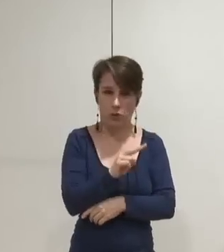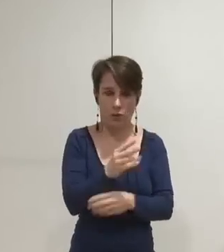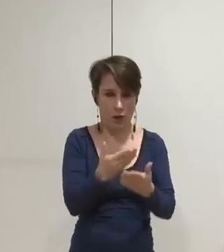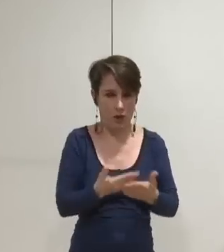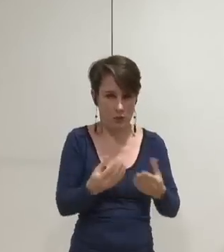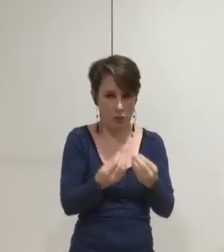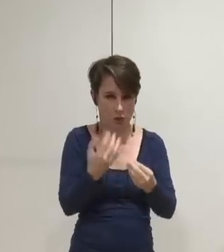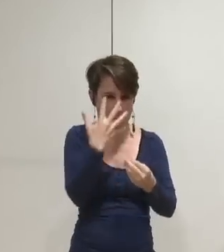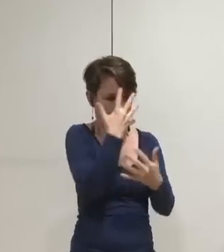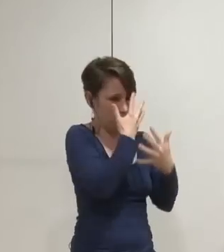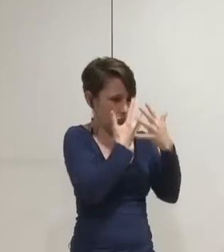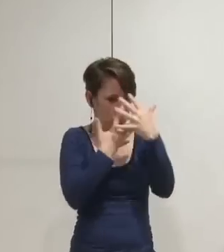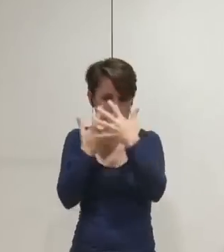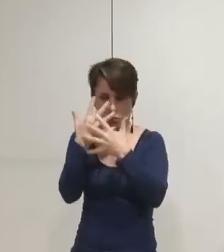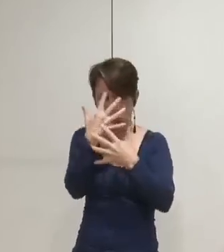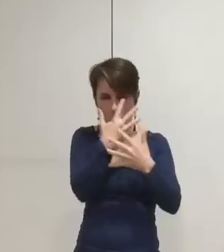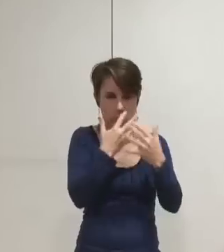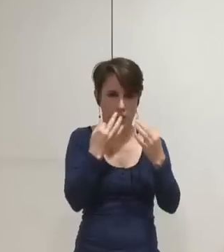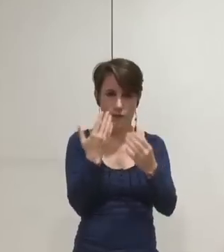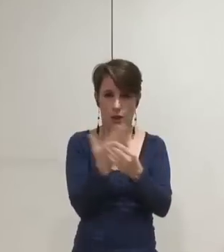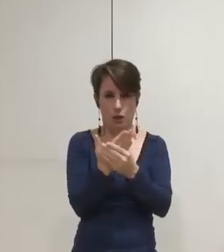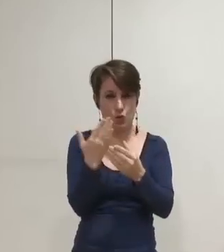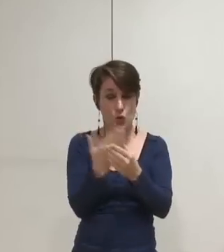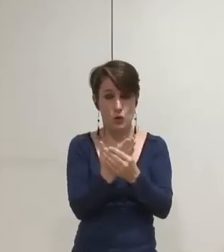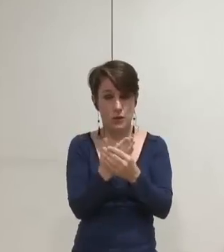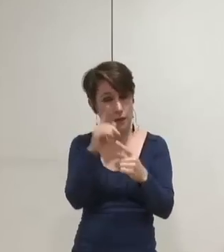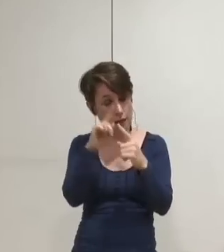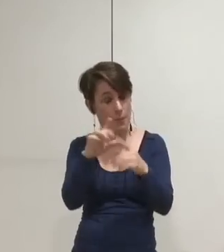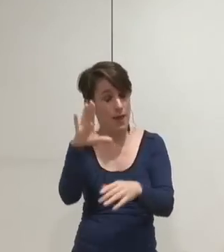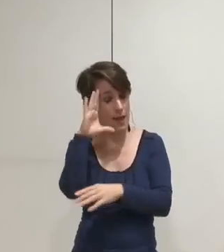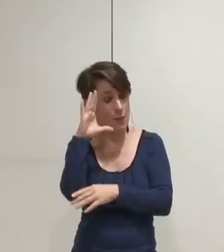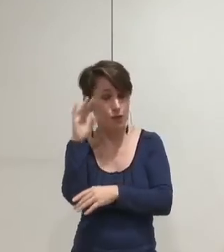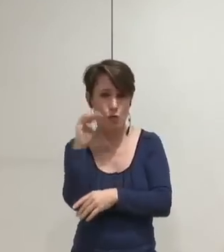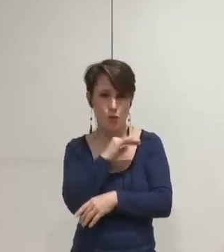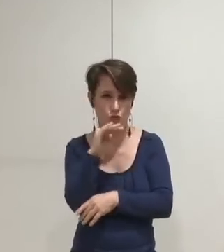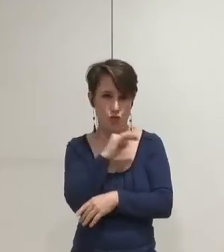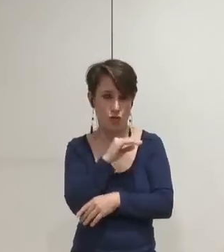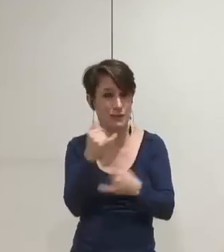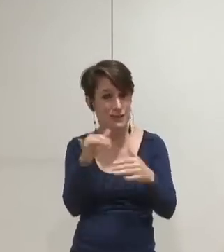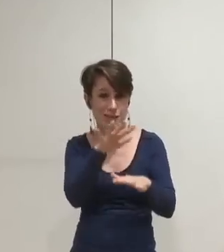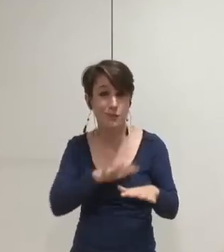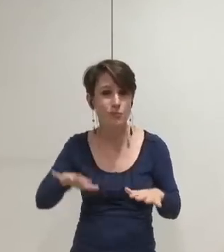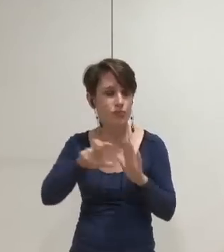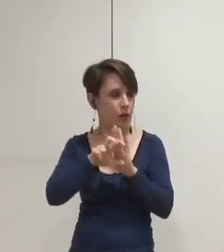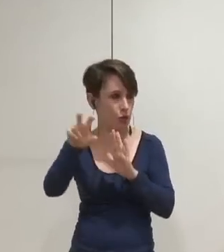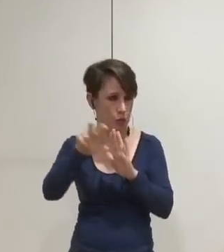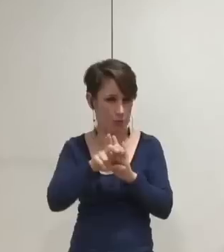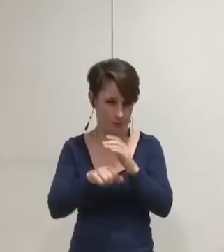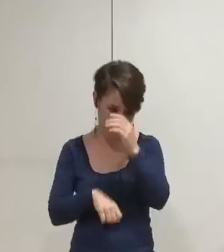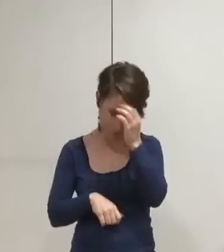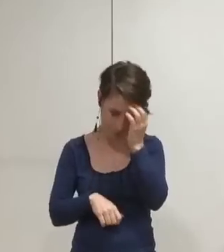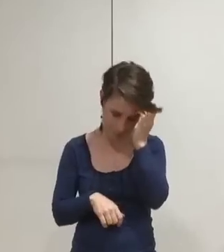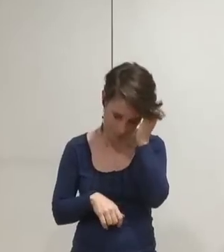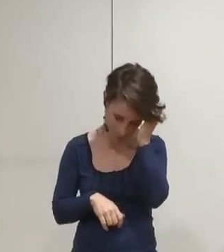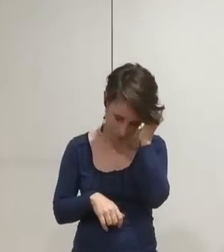dans la manière de traiter un certain n de dossier qui tiennent à l'hébergement d'urgence dans cette agglomération grenobloise et tout à